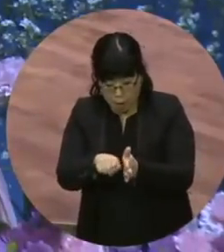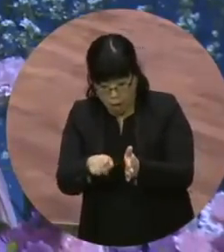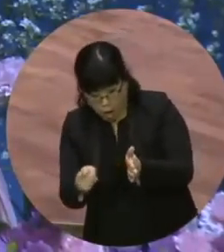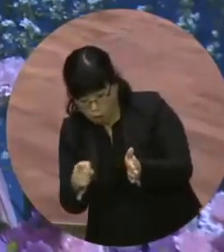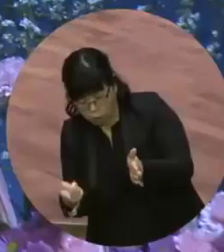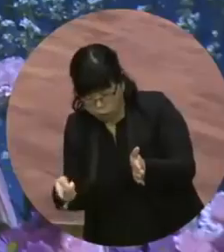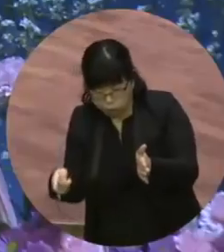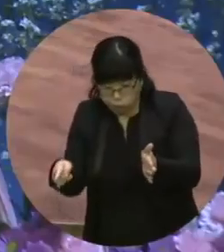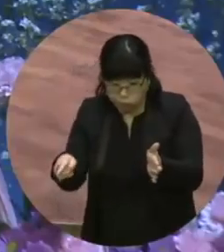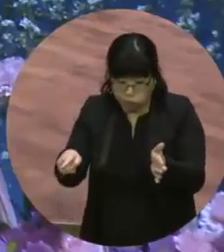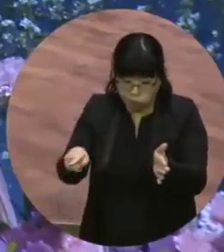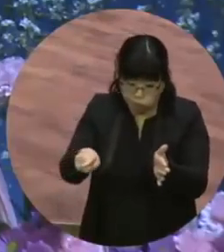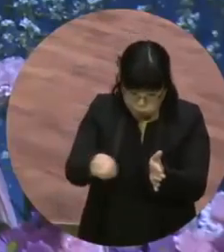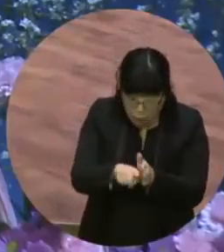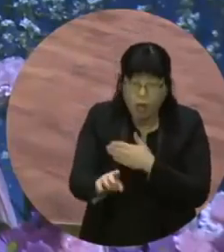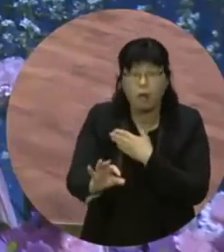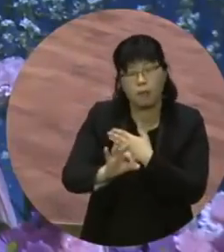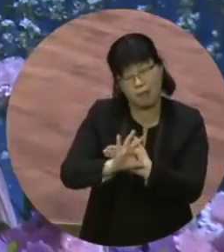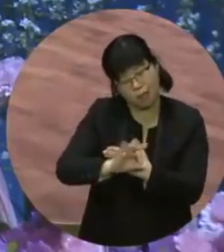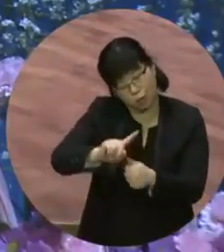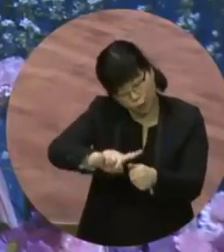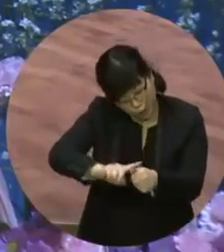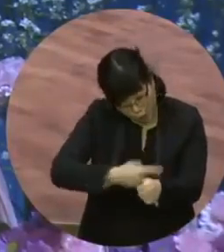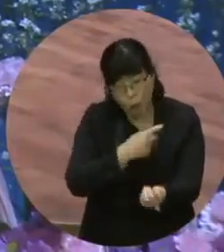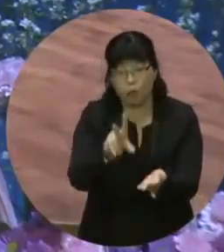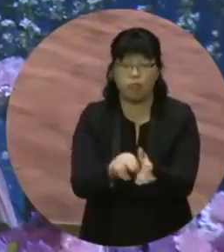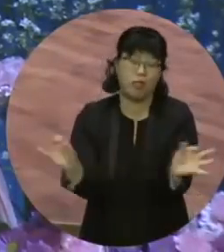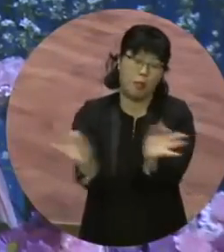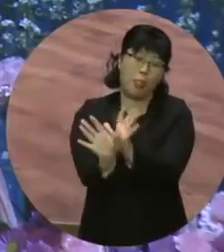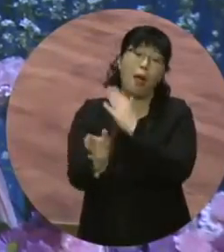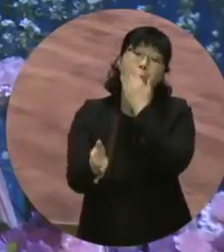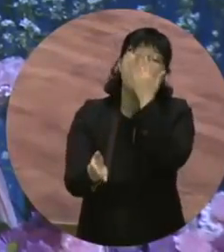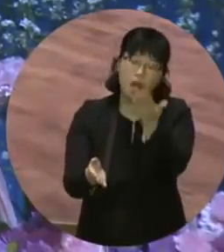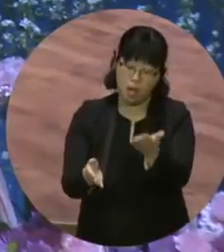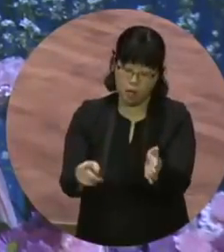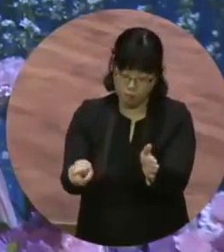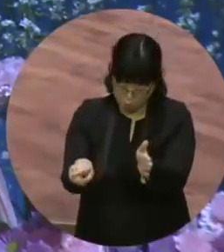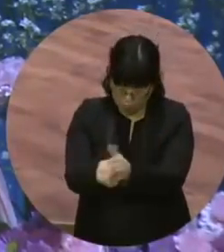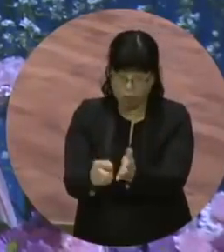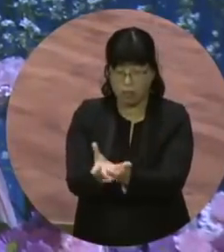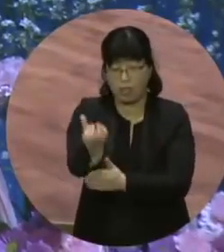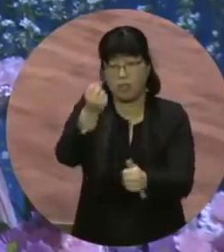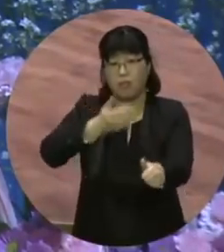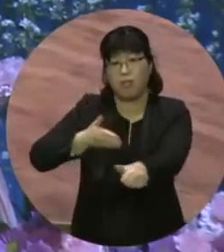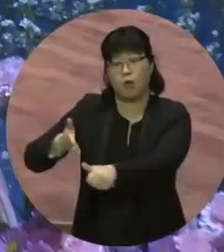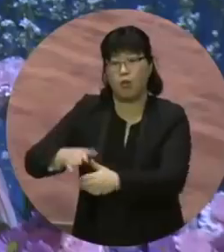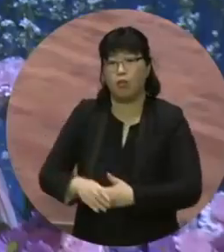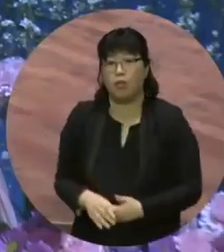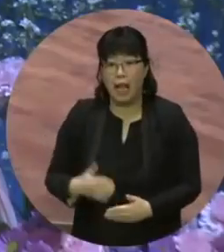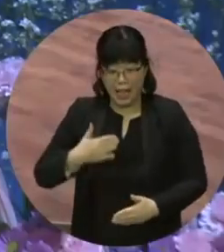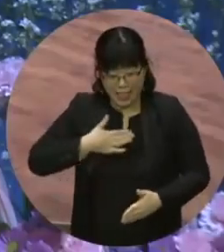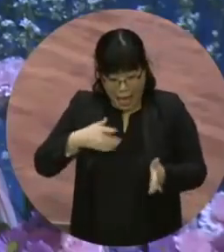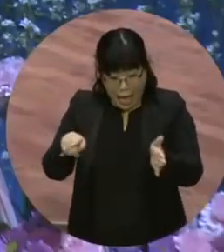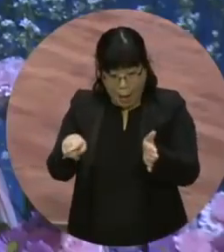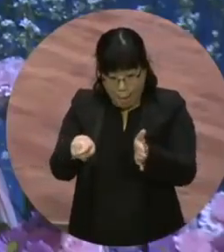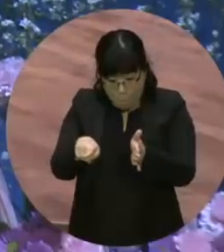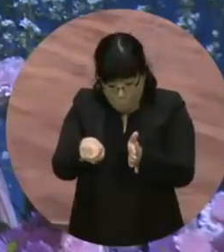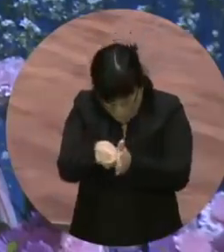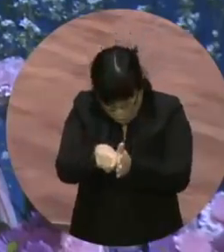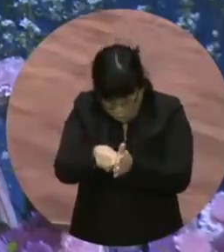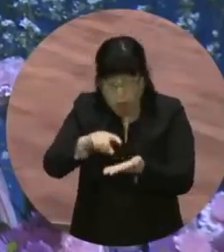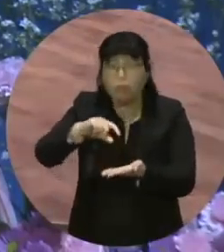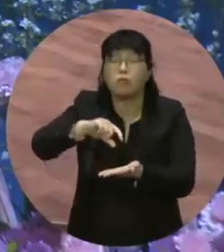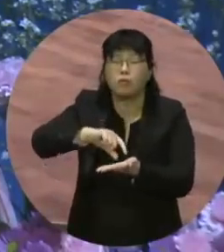사건 다 해결됩니다. 네. 믿음대로 될지어다. 네. 믿음만큼 된다니까요. 이 참 문제.